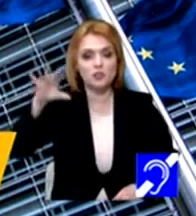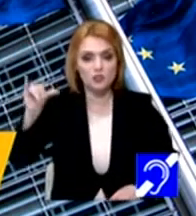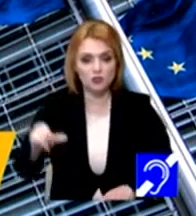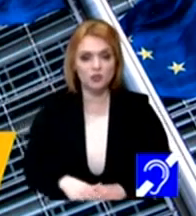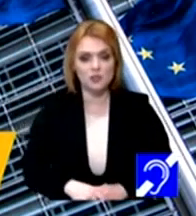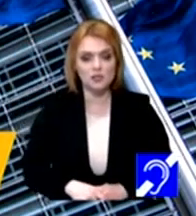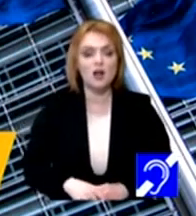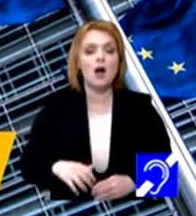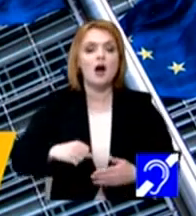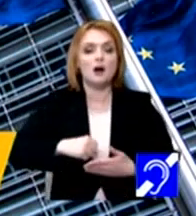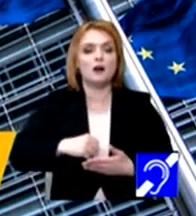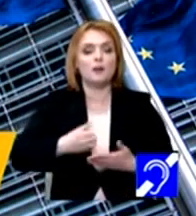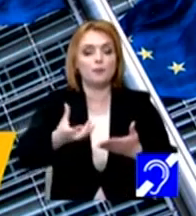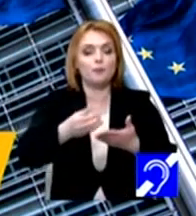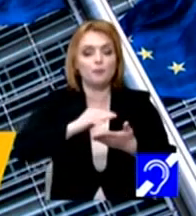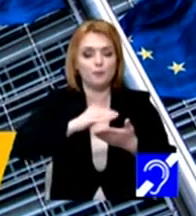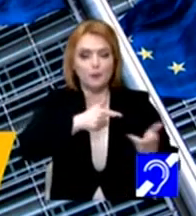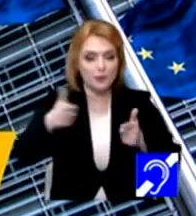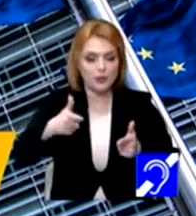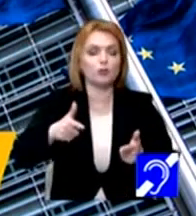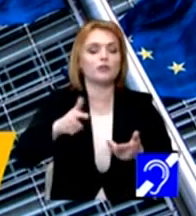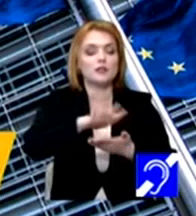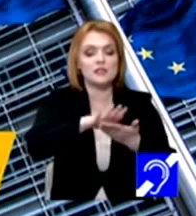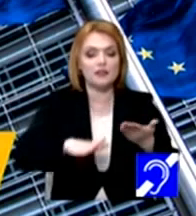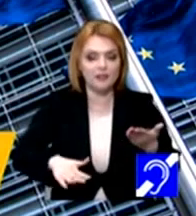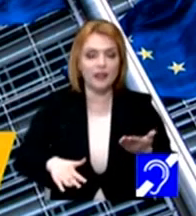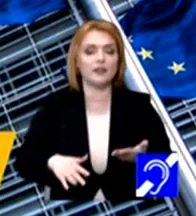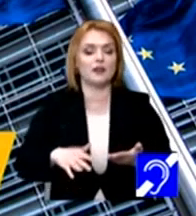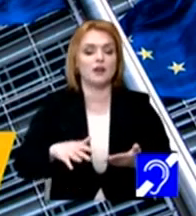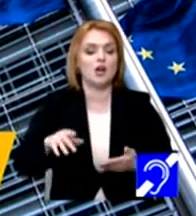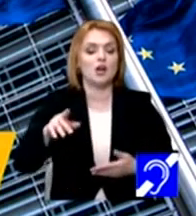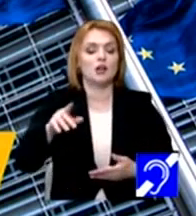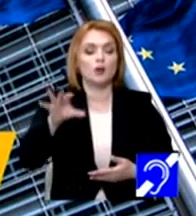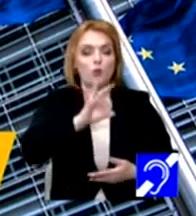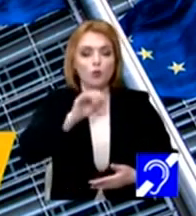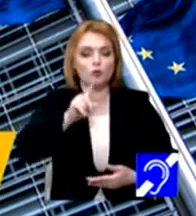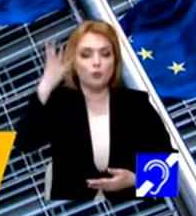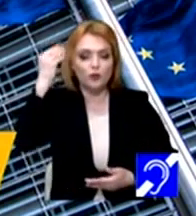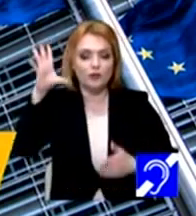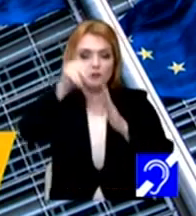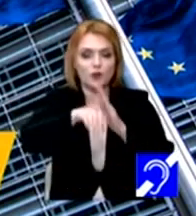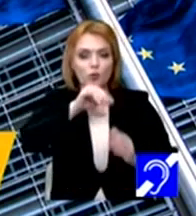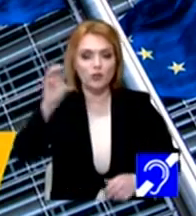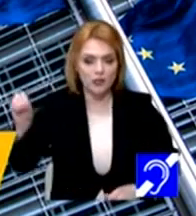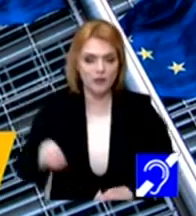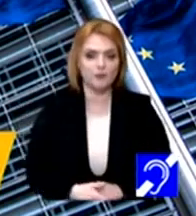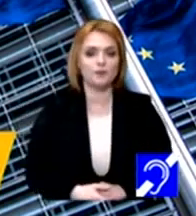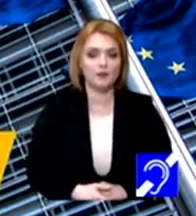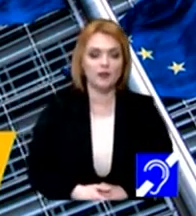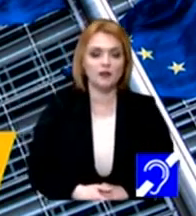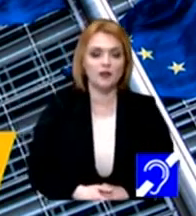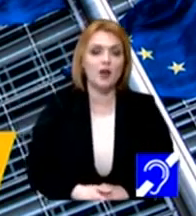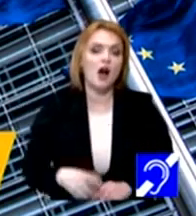Sandu, a înaintat cererea de aderare a Republicii Moldova la Uniunea Europeană. Acest pas pentru viitorul european al statului